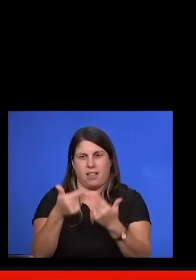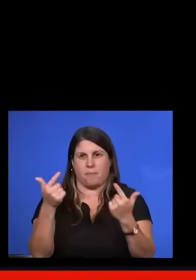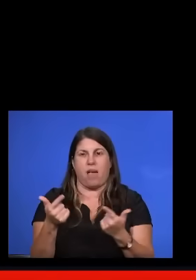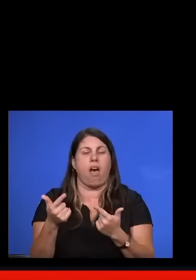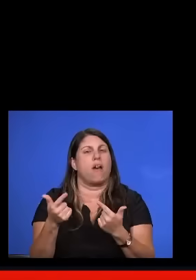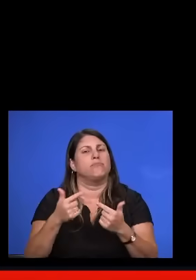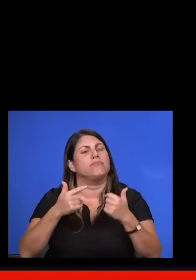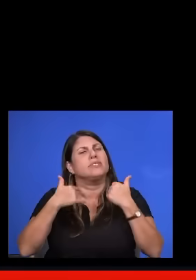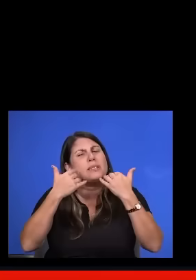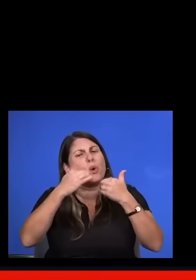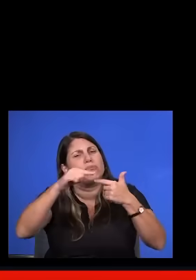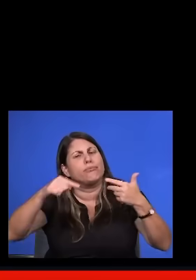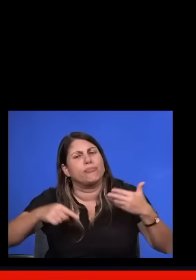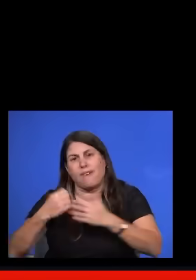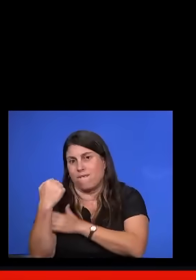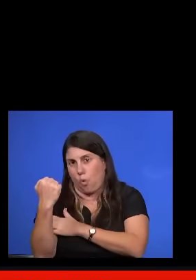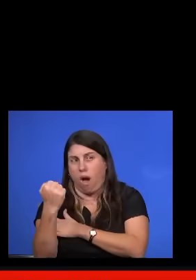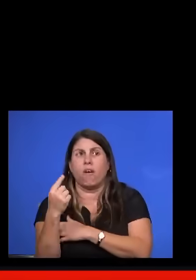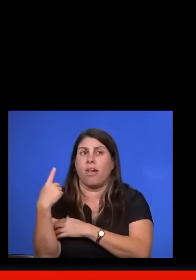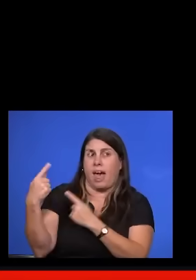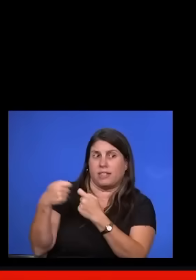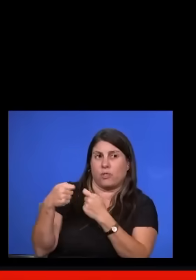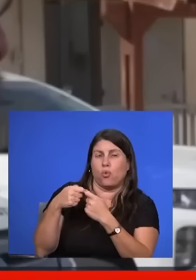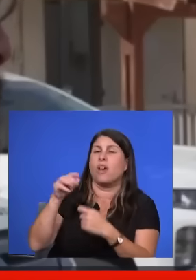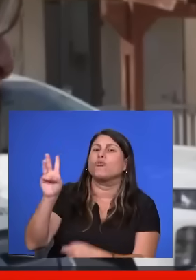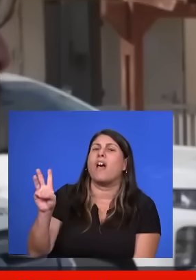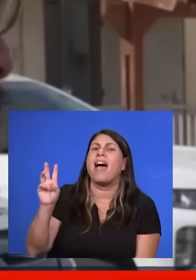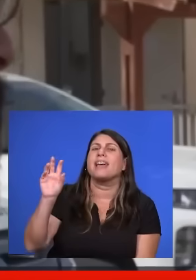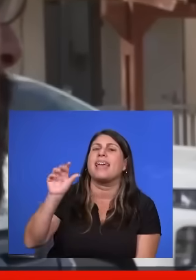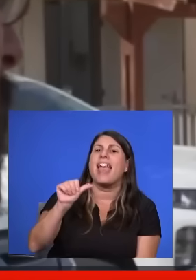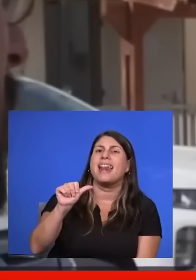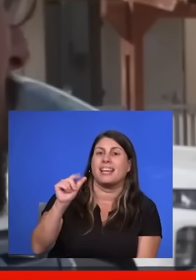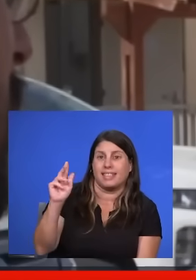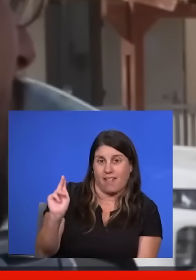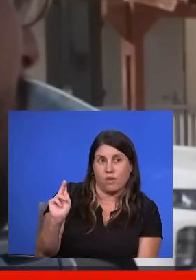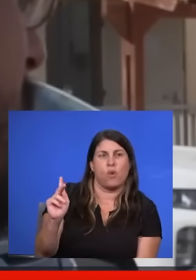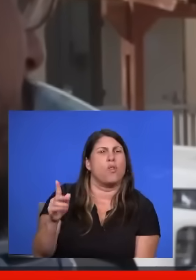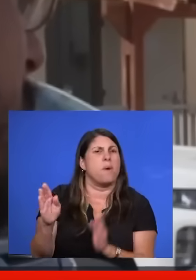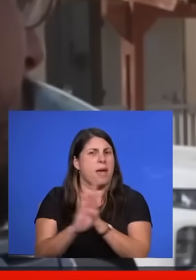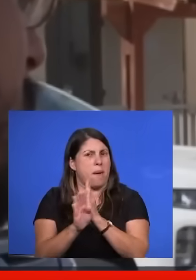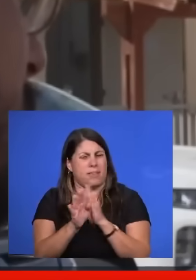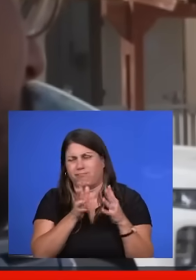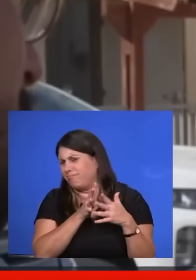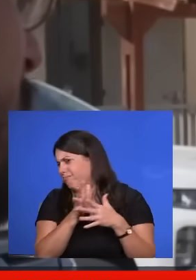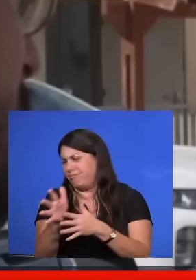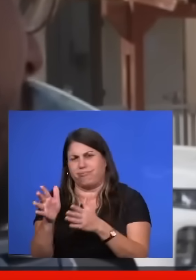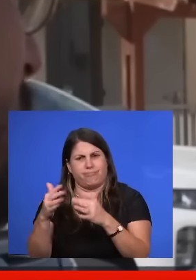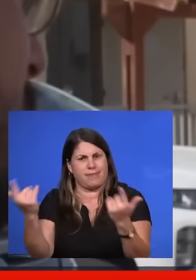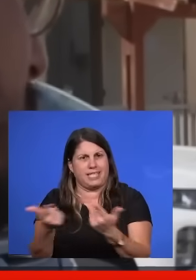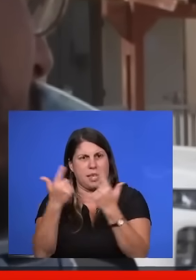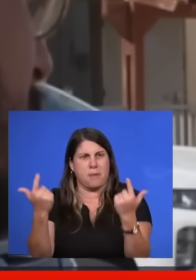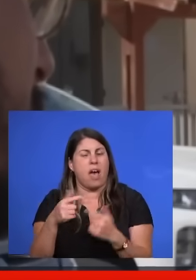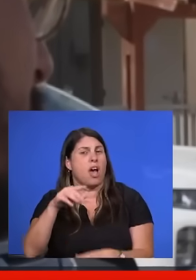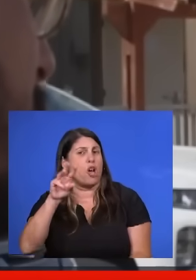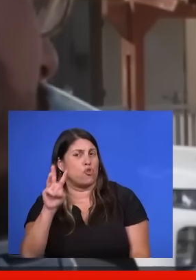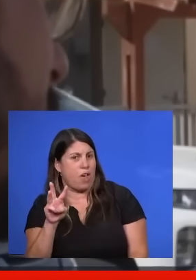אחד מהם הוא שיאל כנפו, זכרונו לברכה. המחבלים הסתערו לעבר המסיבה. שיאל עם השוטרים